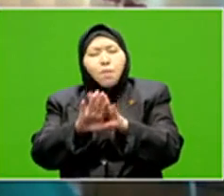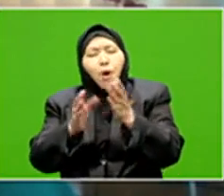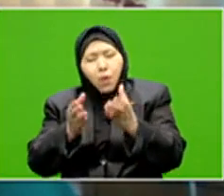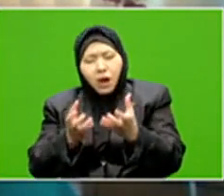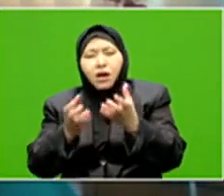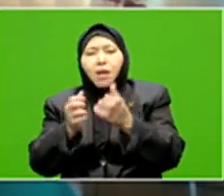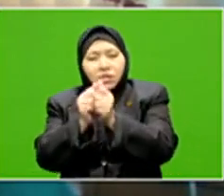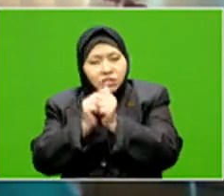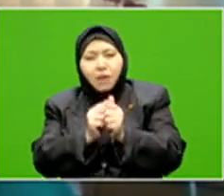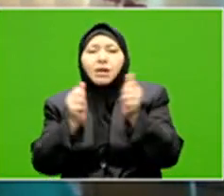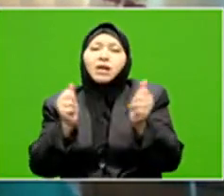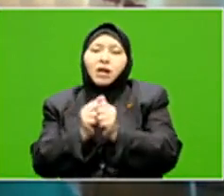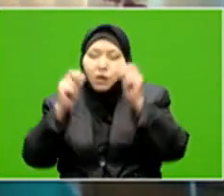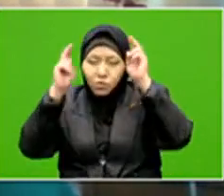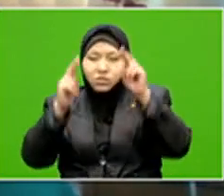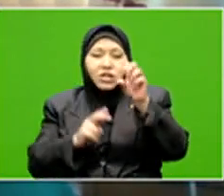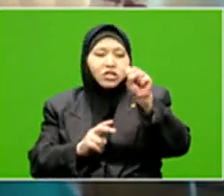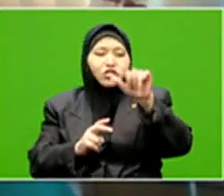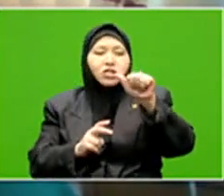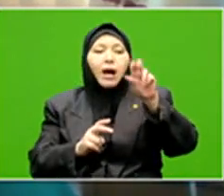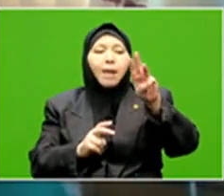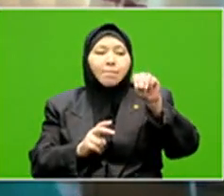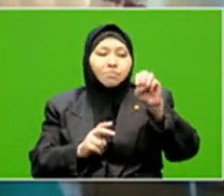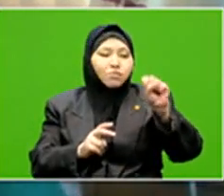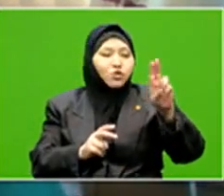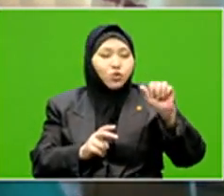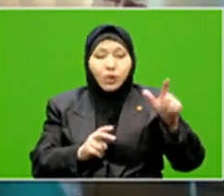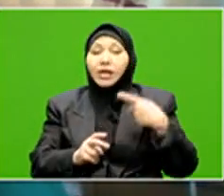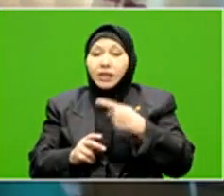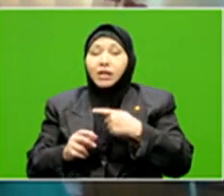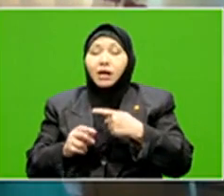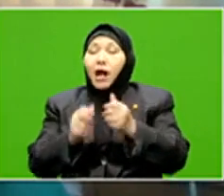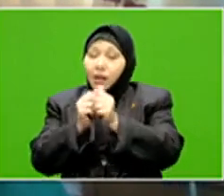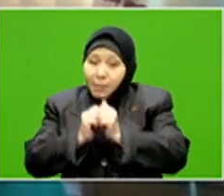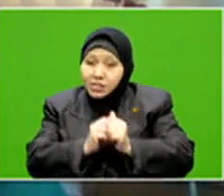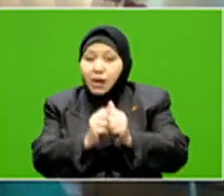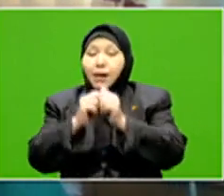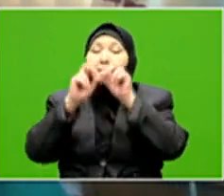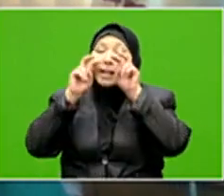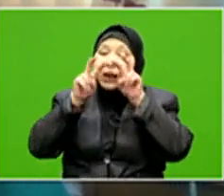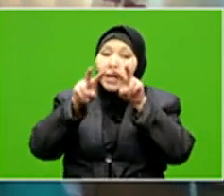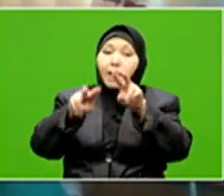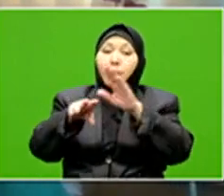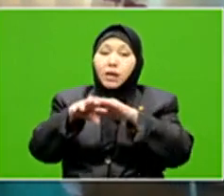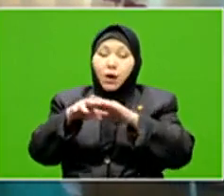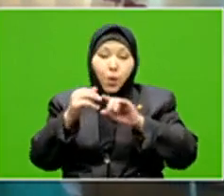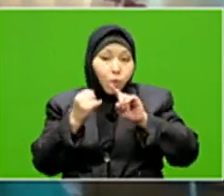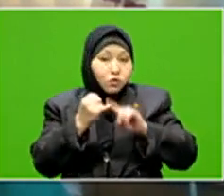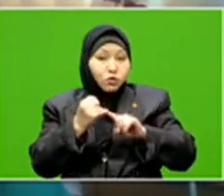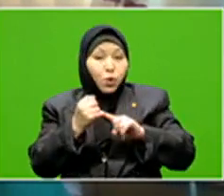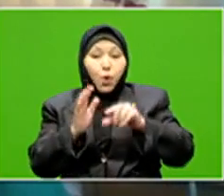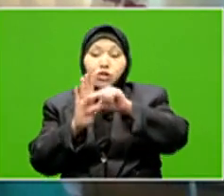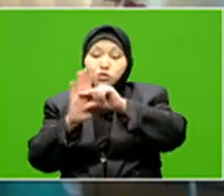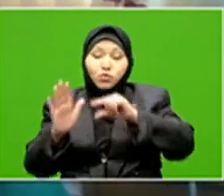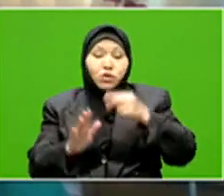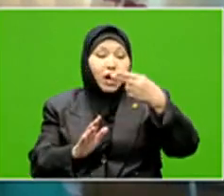bersama dengan Ustaz Syamsul. Dan pada hari ini Ustaz, kita akan sama-sama melihat kepada hujung surah Hud dan